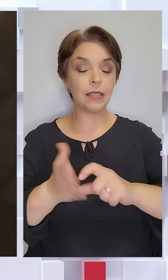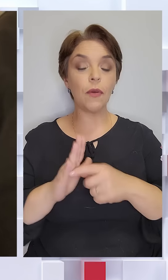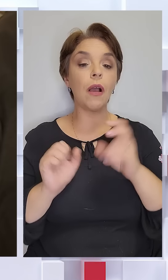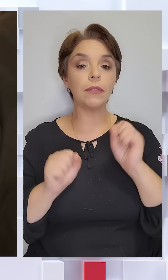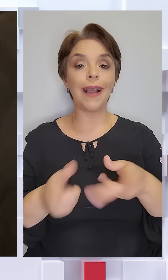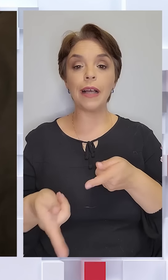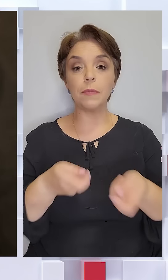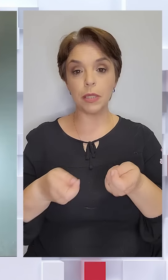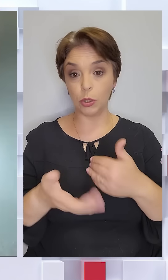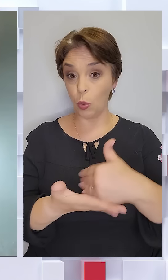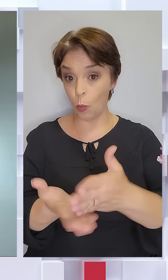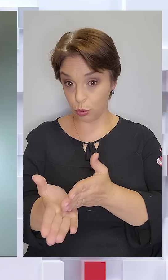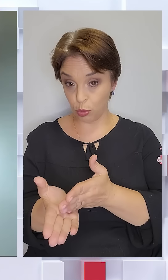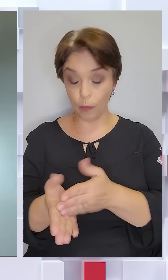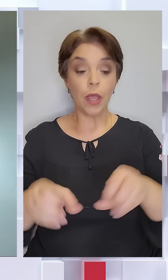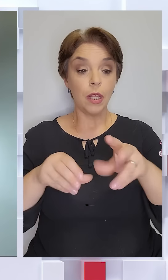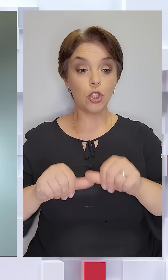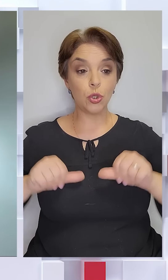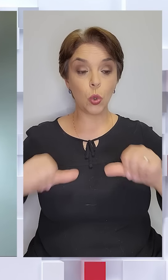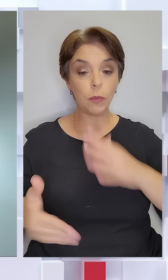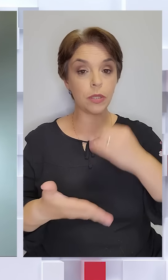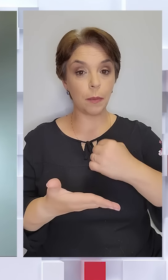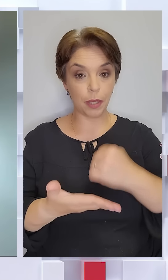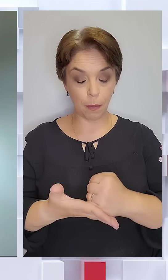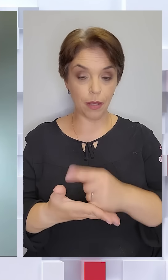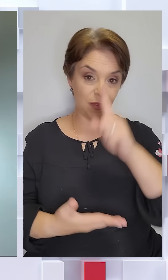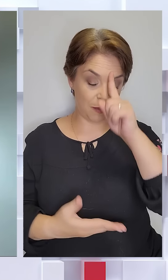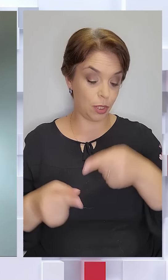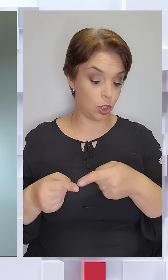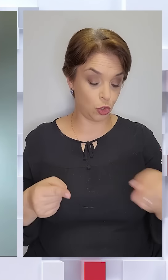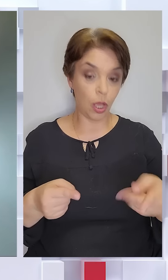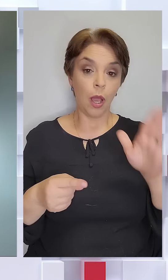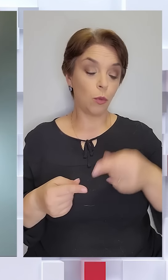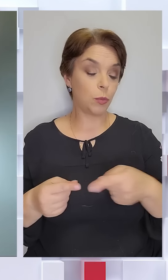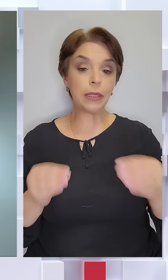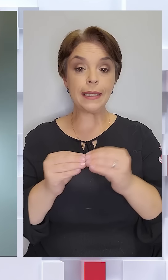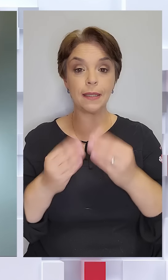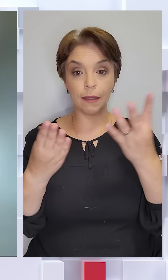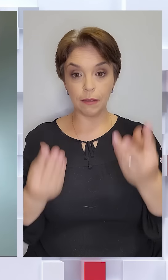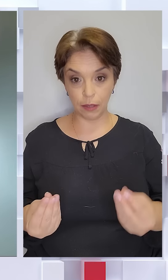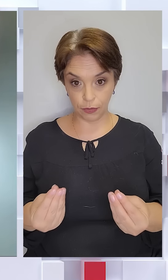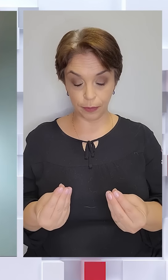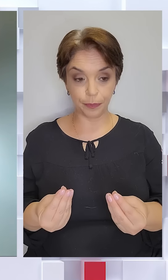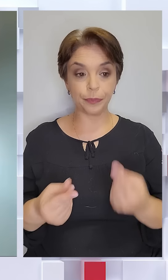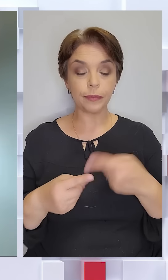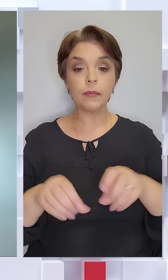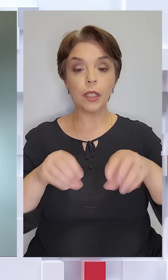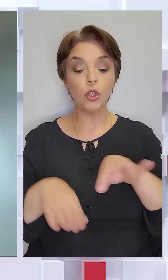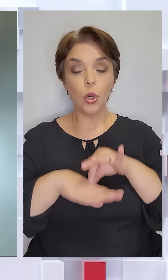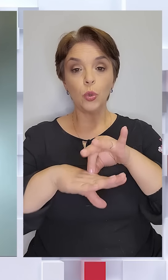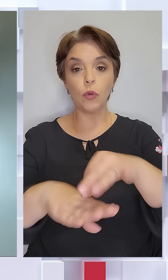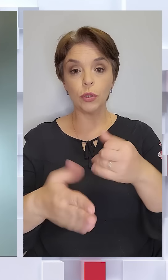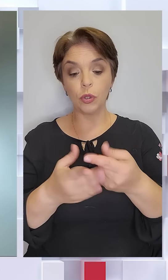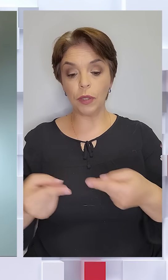як адміністративну послугу. Рішення комісії приймається у місячний строк, потім протягом 10 днів це рішення доводиться